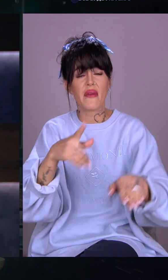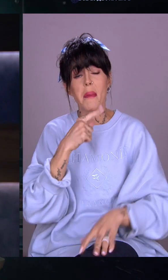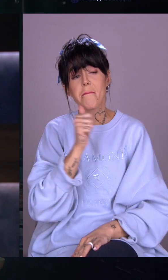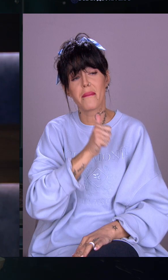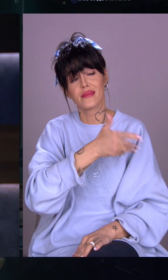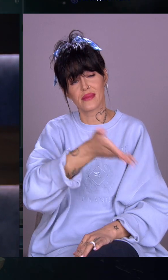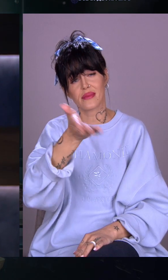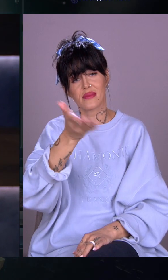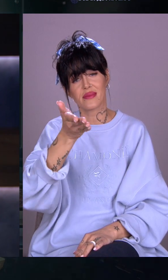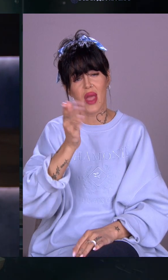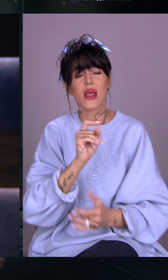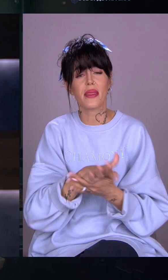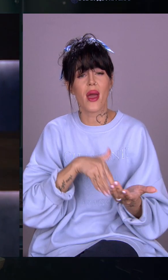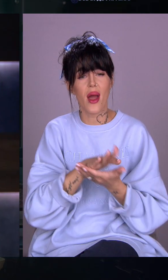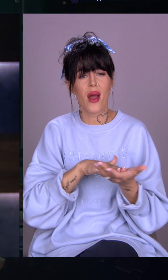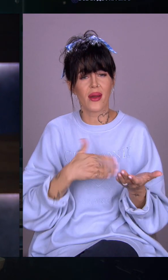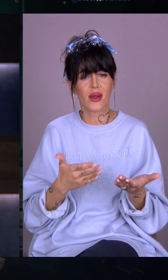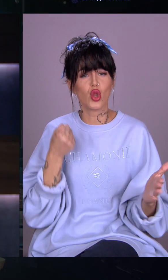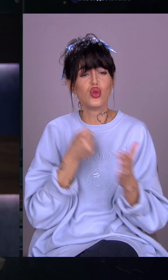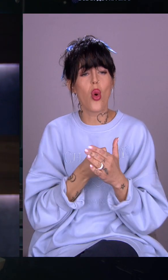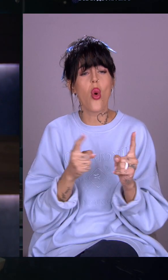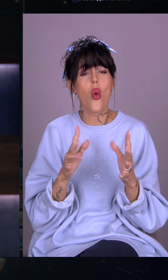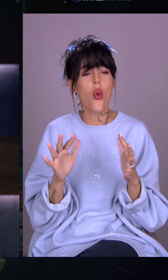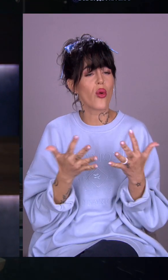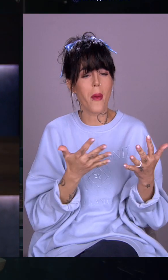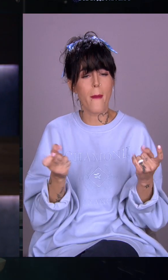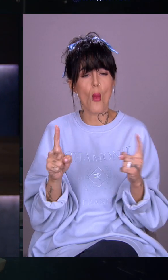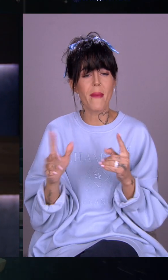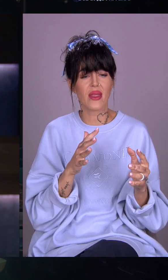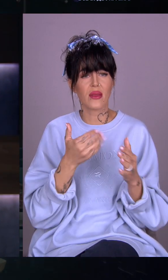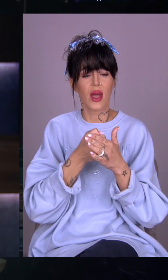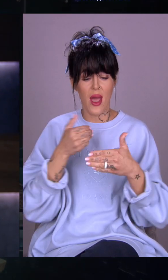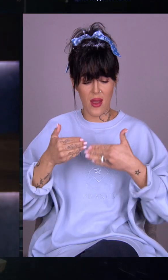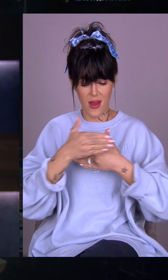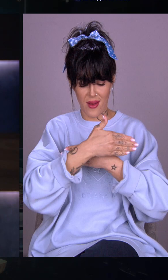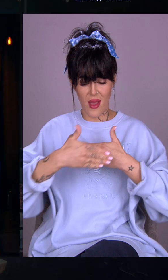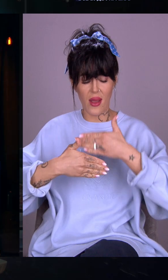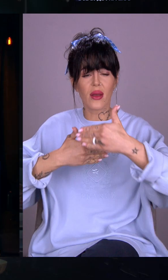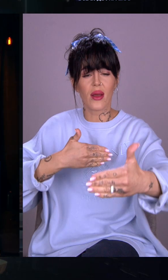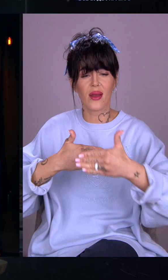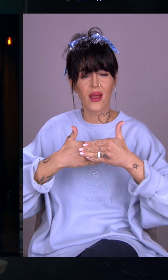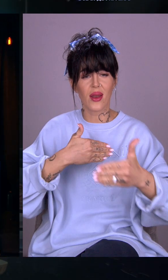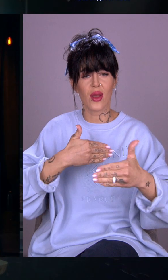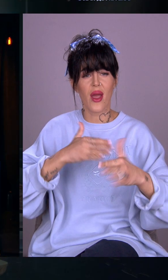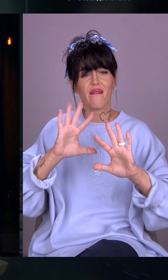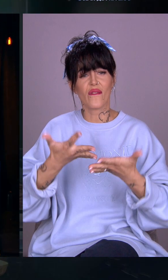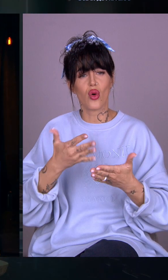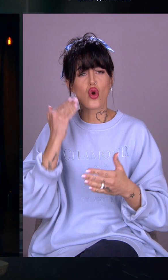спробують. Мені просто було цікаво, до якого моменту вони будуть думати, що то прикол, а знаєш, з якого вже почнуть включатися. А коли вже почнуть стріляти по